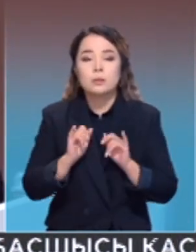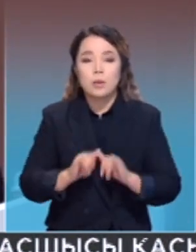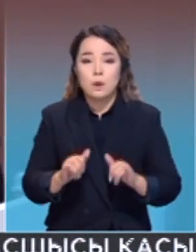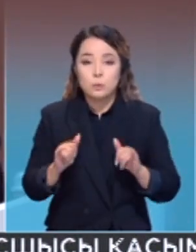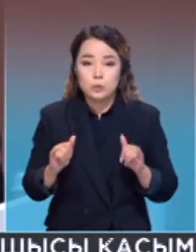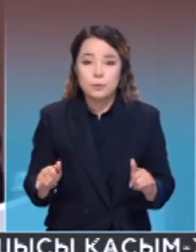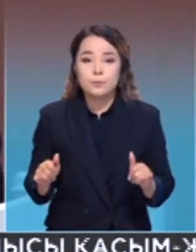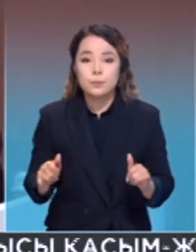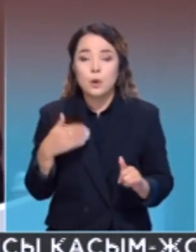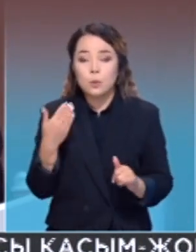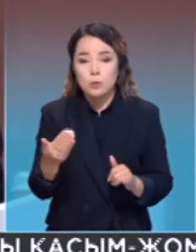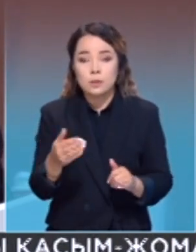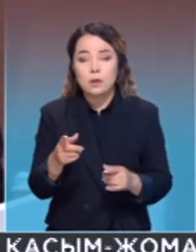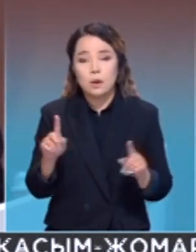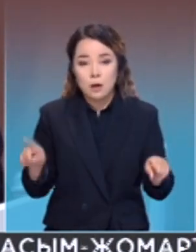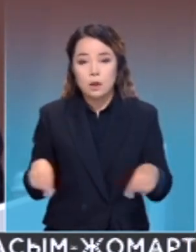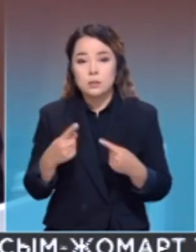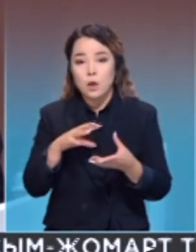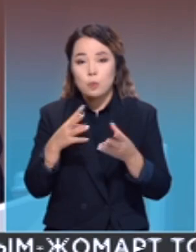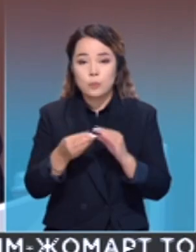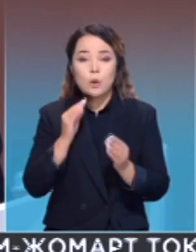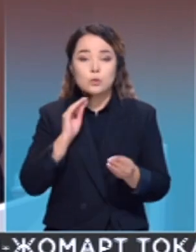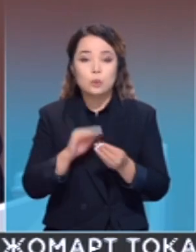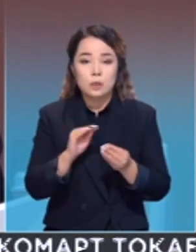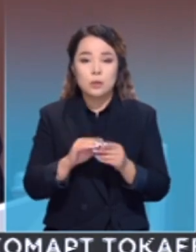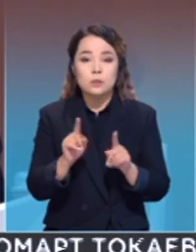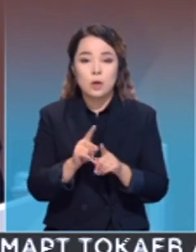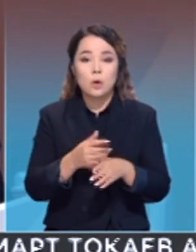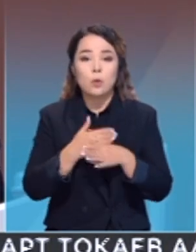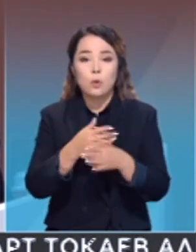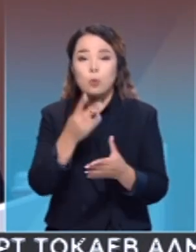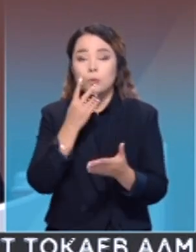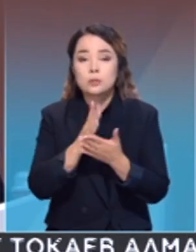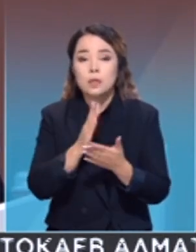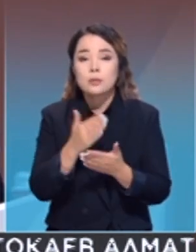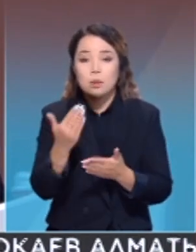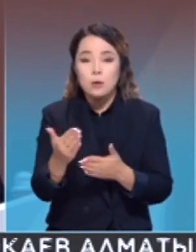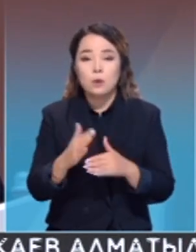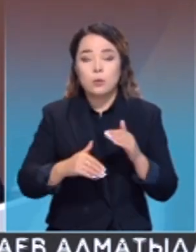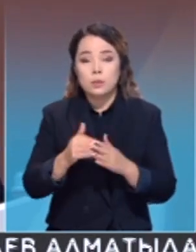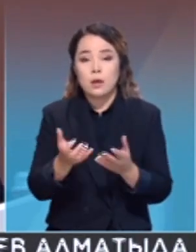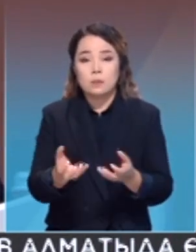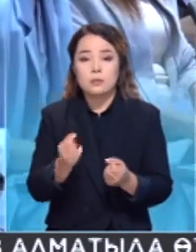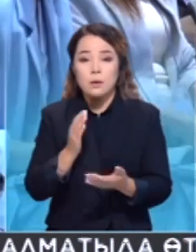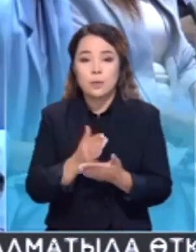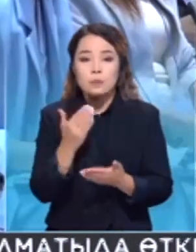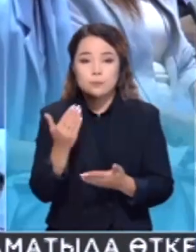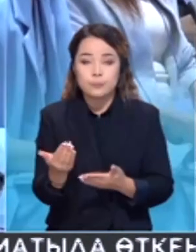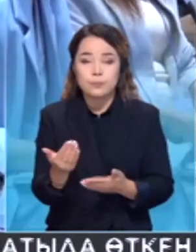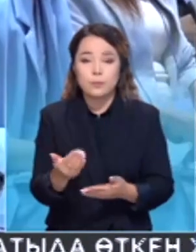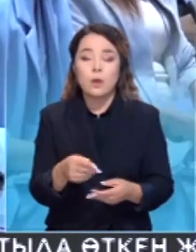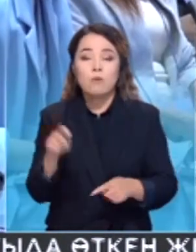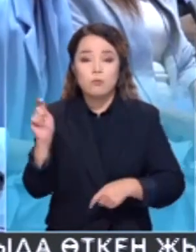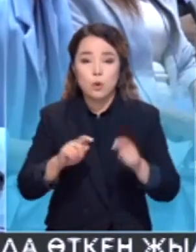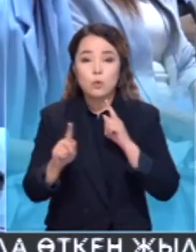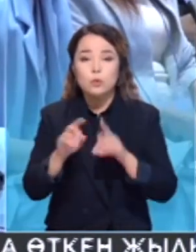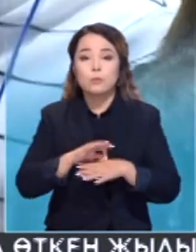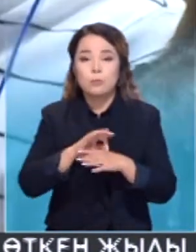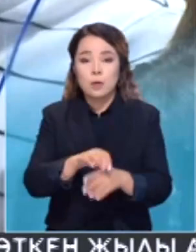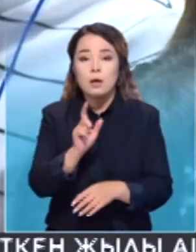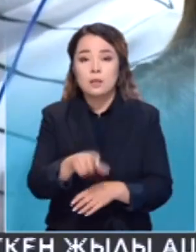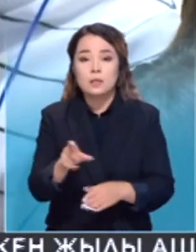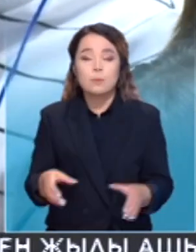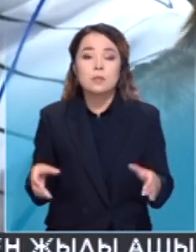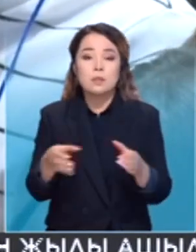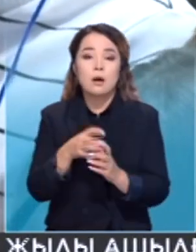дамуына, олардың қалыптасуына тұрақты түрде қолдау көрсету қолға алып отырмыз. Форумға азаматтық сектор